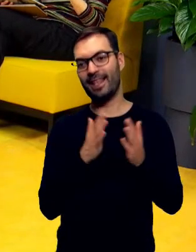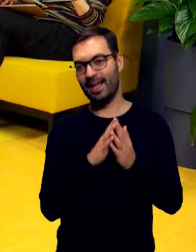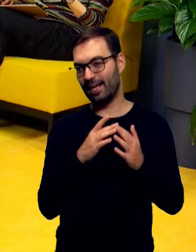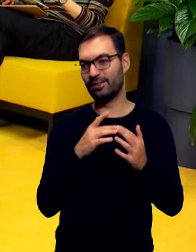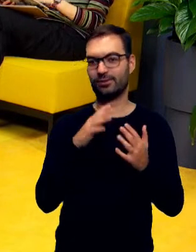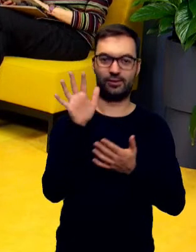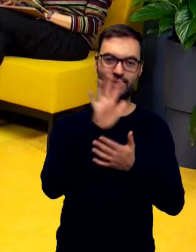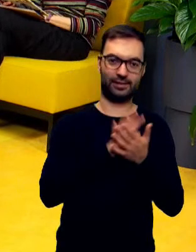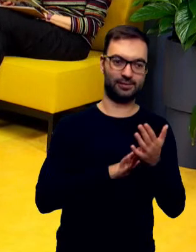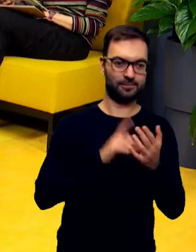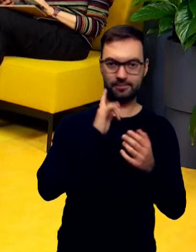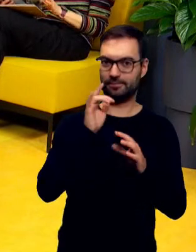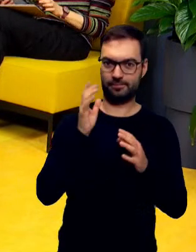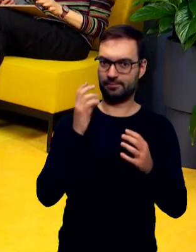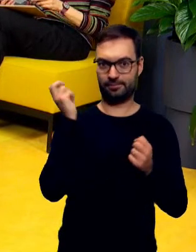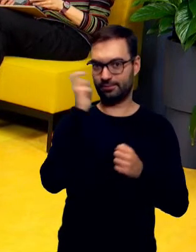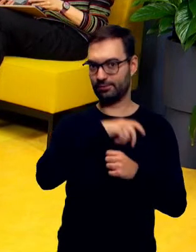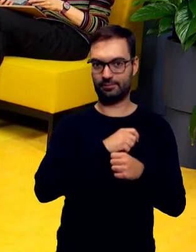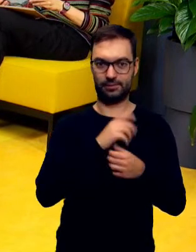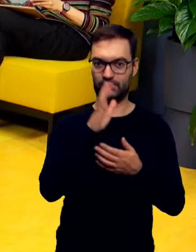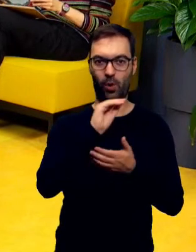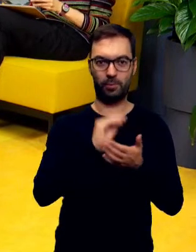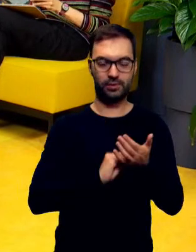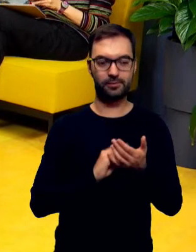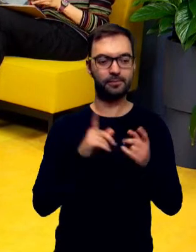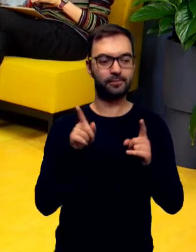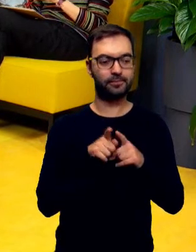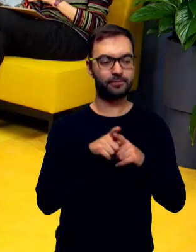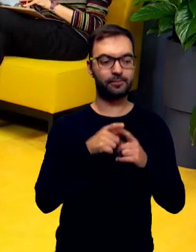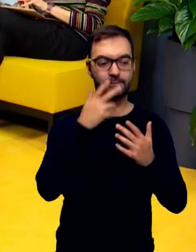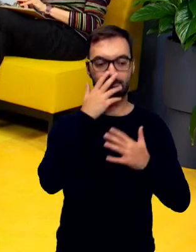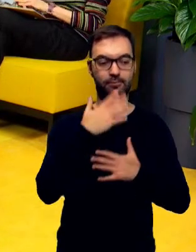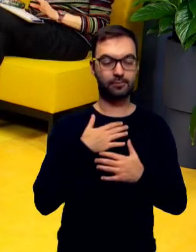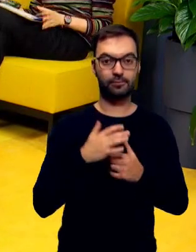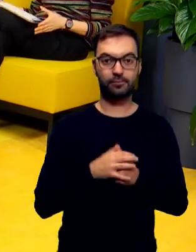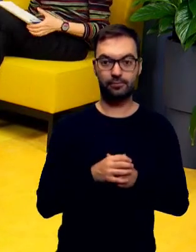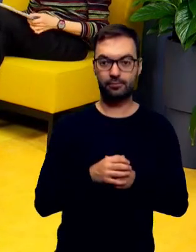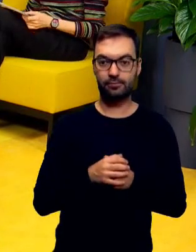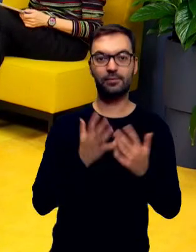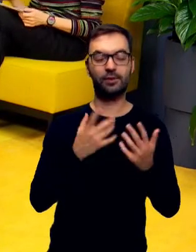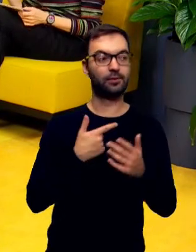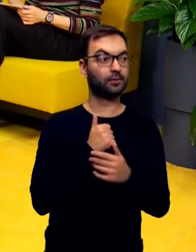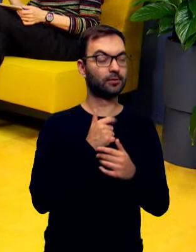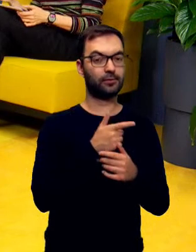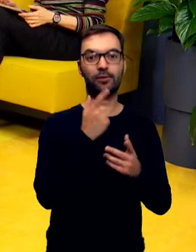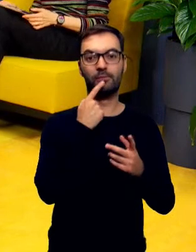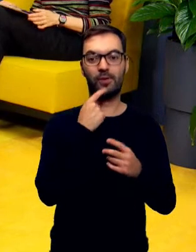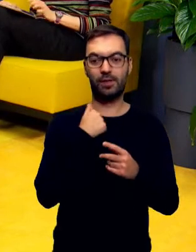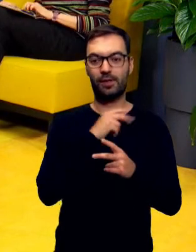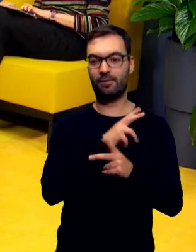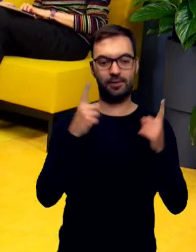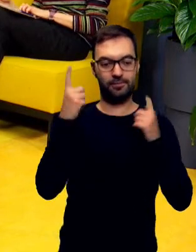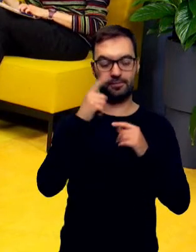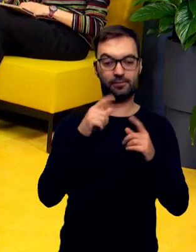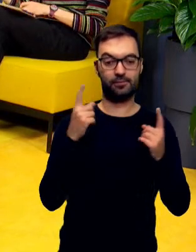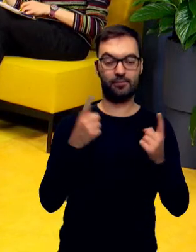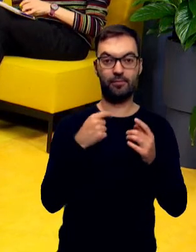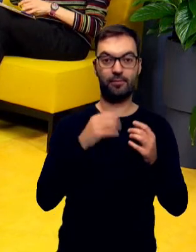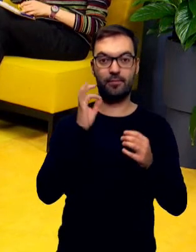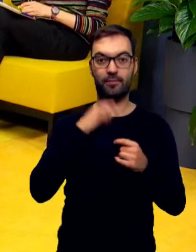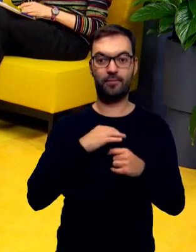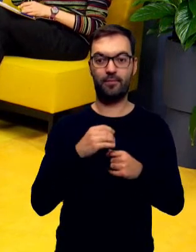literacko-stylistycznej jest niesamowity, natomiast też pokazuje, bo chciałabym, żeby państwo trochę opowiedzieli z waszej perspektywy o tej